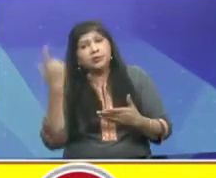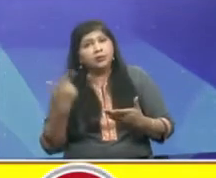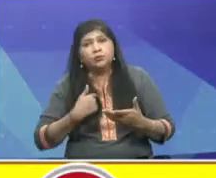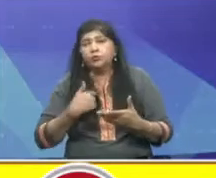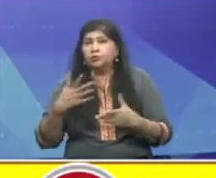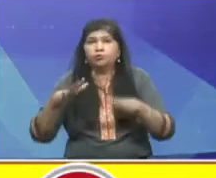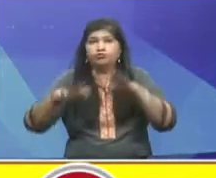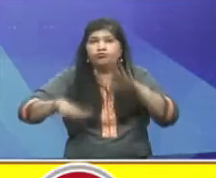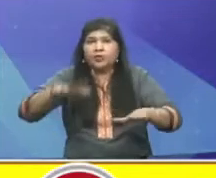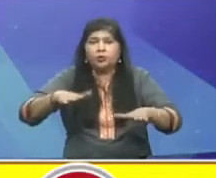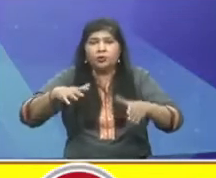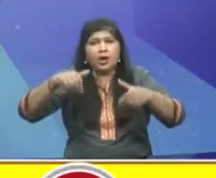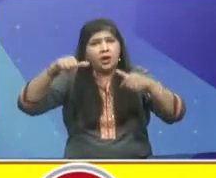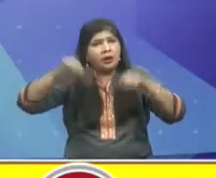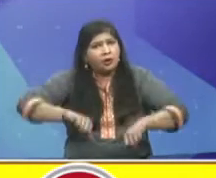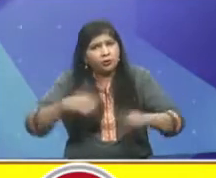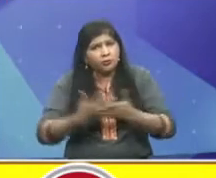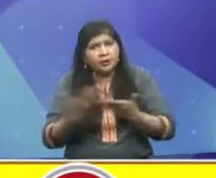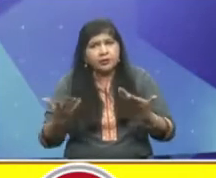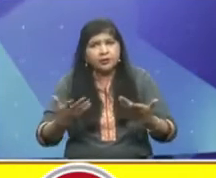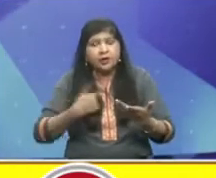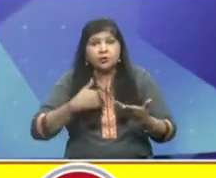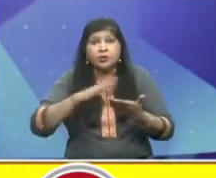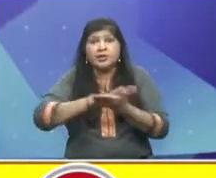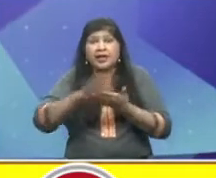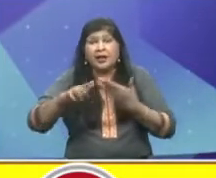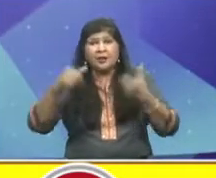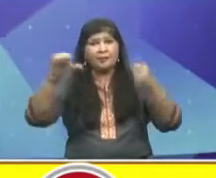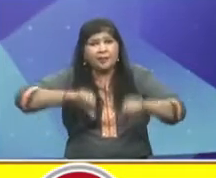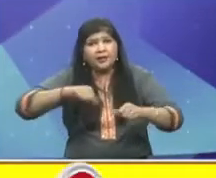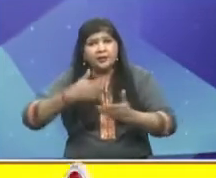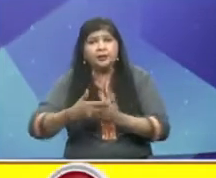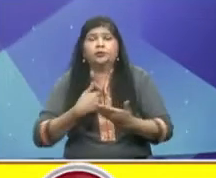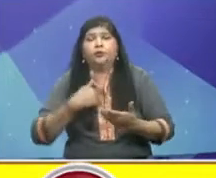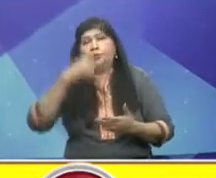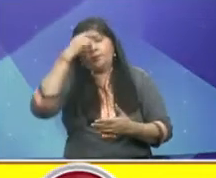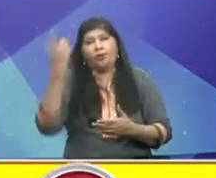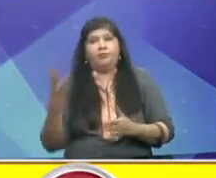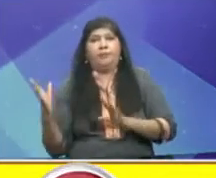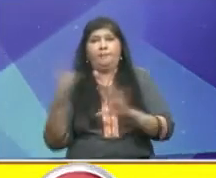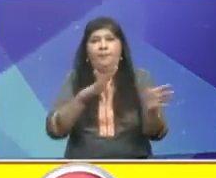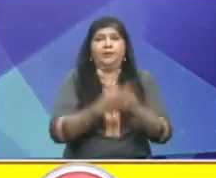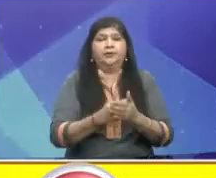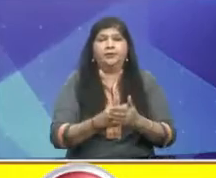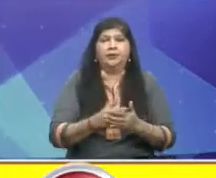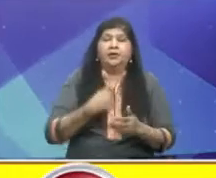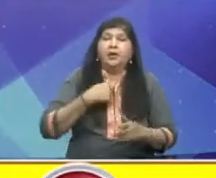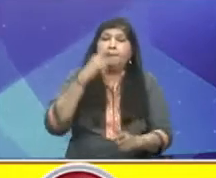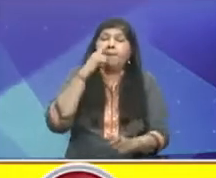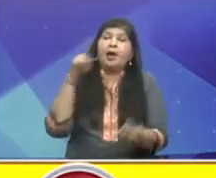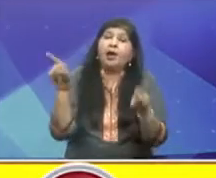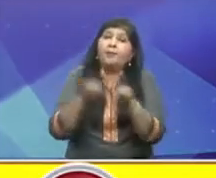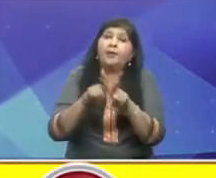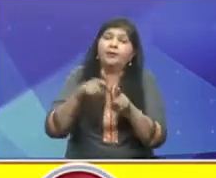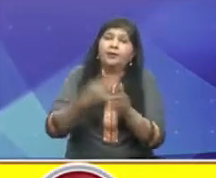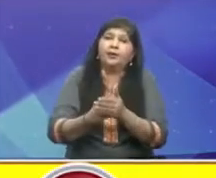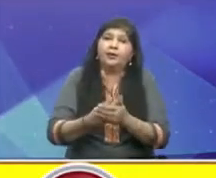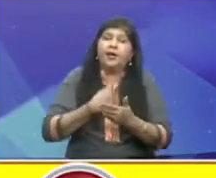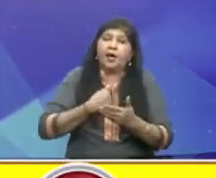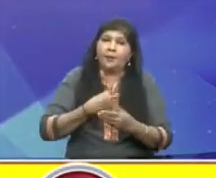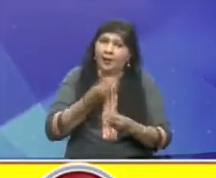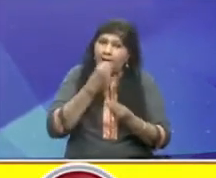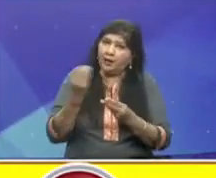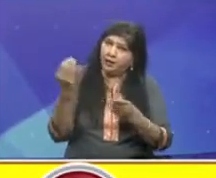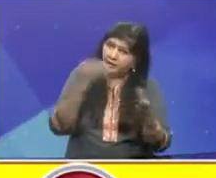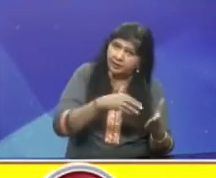उसके संतुलन को बिगाड़ते हैं या उसकी पवित्रता नष्ट करते हैं। प्रकृति माँ की तरह हमारा पालन भी